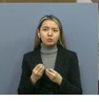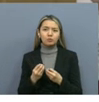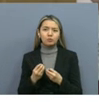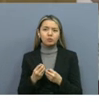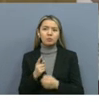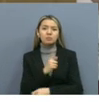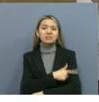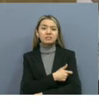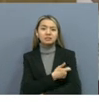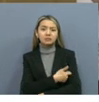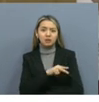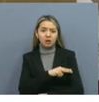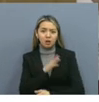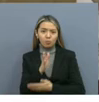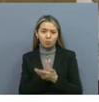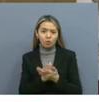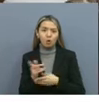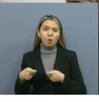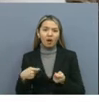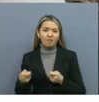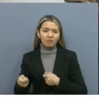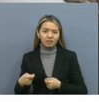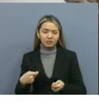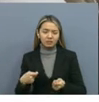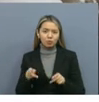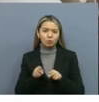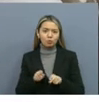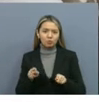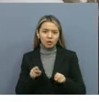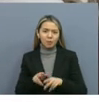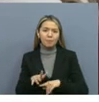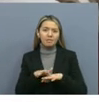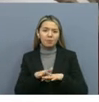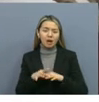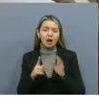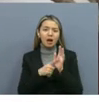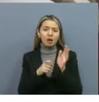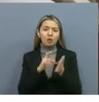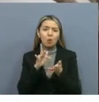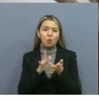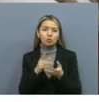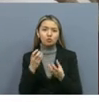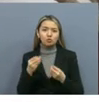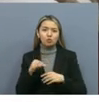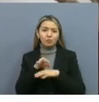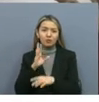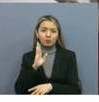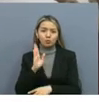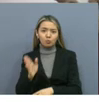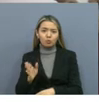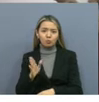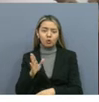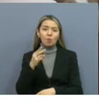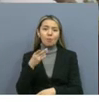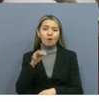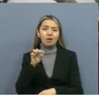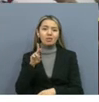медициналық қызметкерлер болады және жетекшілер болады. Жаратылыстану және математикалық бағыт бойынша Қарағанды қаласында өтеді және гуманитарлық